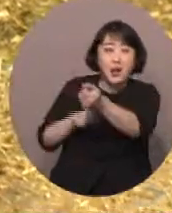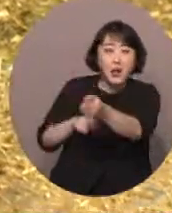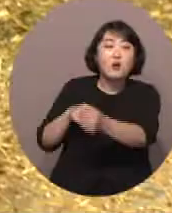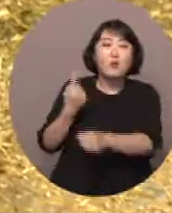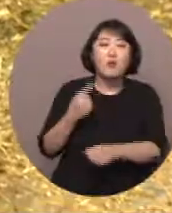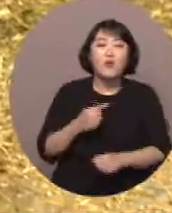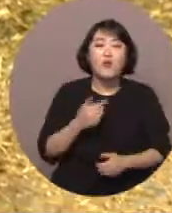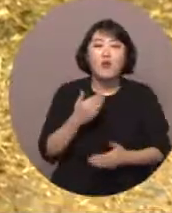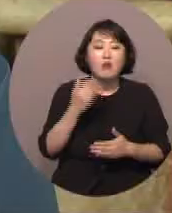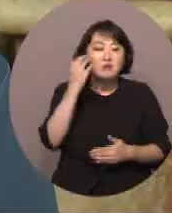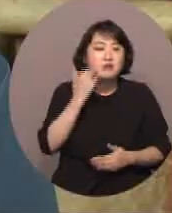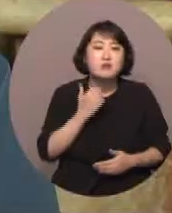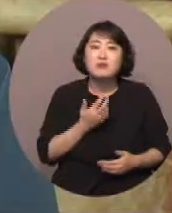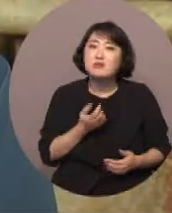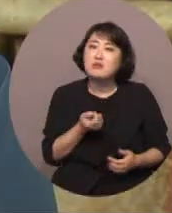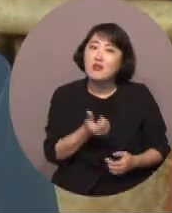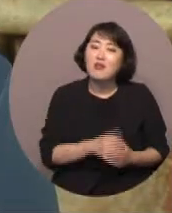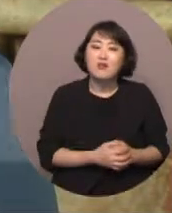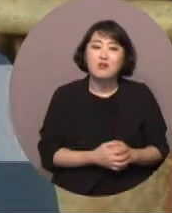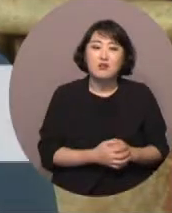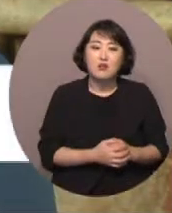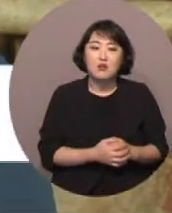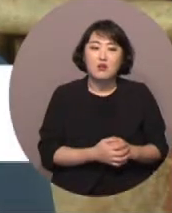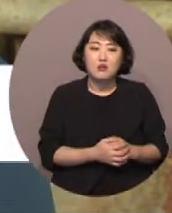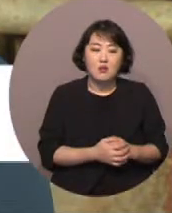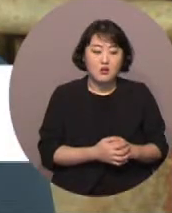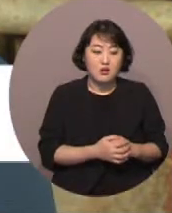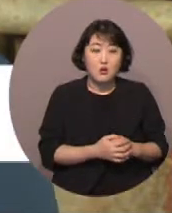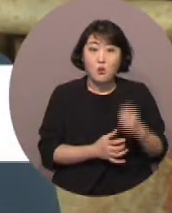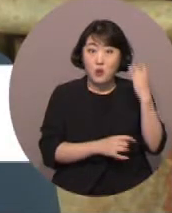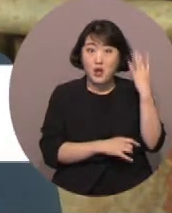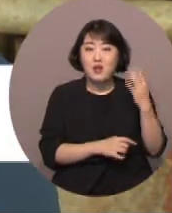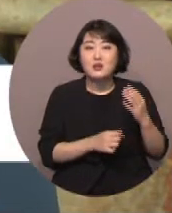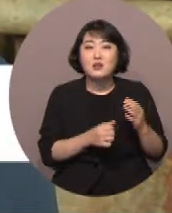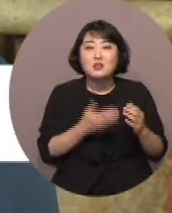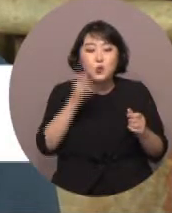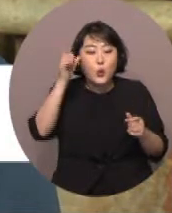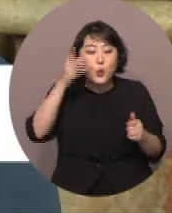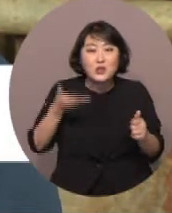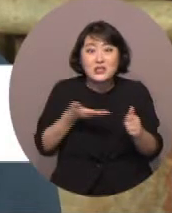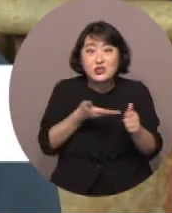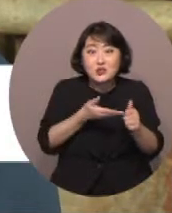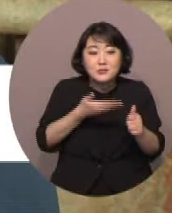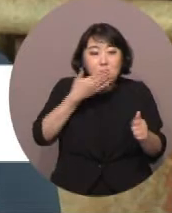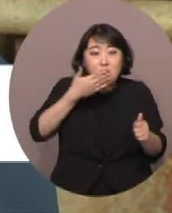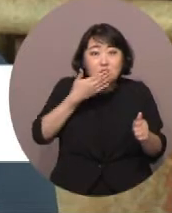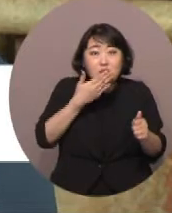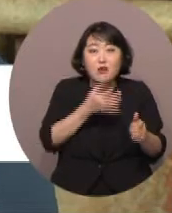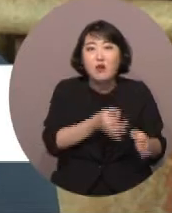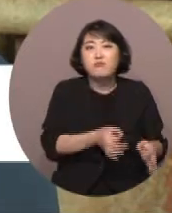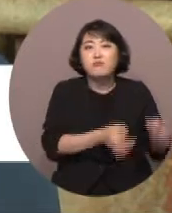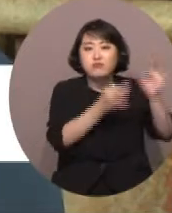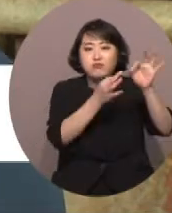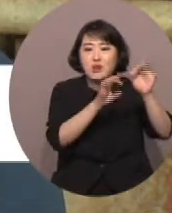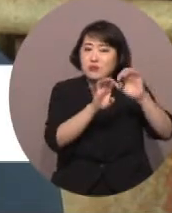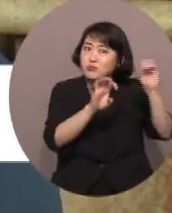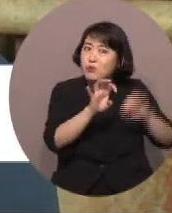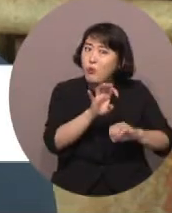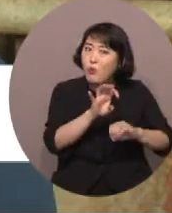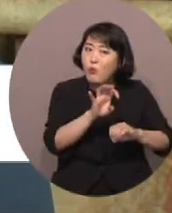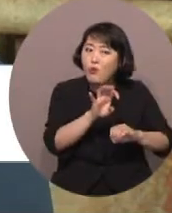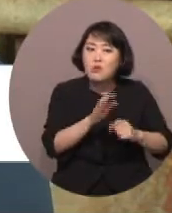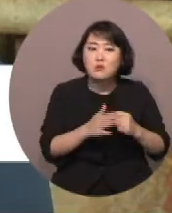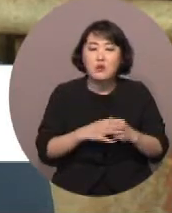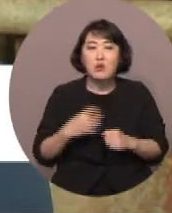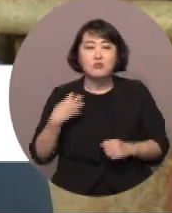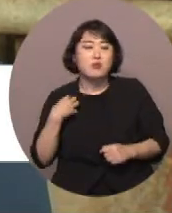없습니다. 기존에 한 40% 이상이 올라버리니까 저희가 가지고 가는 부담이 너무 커져버린